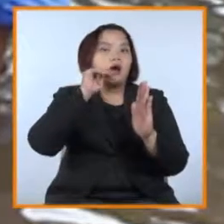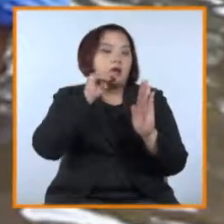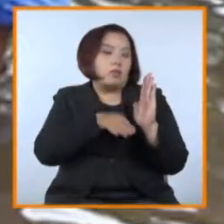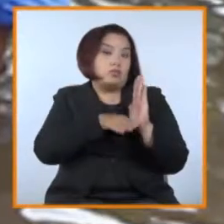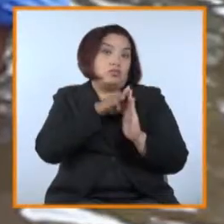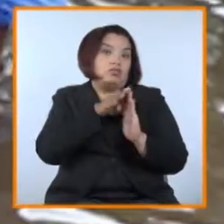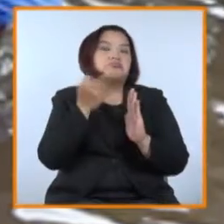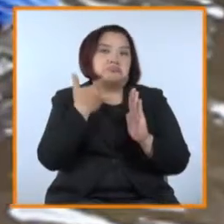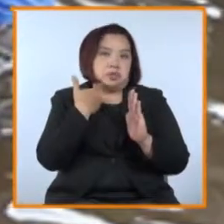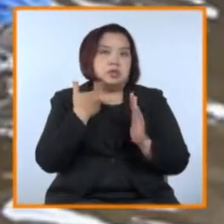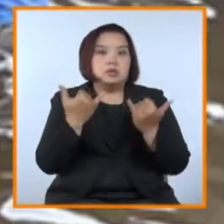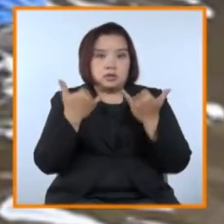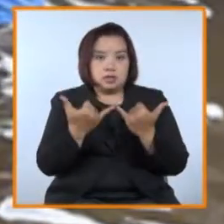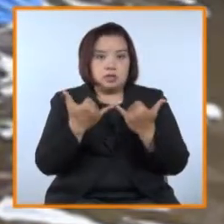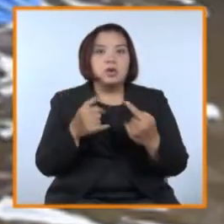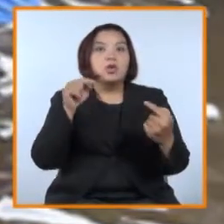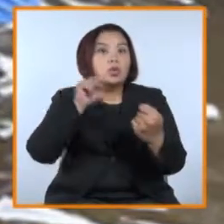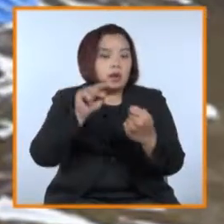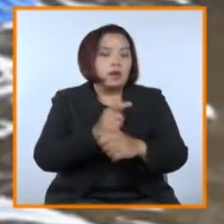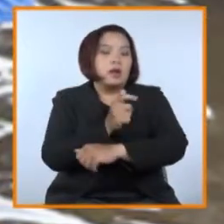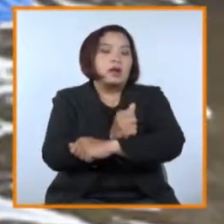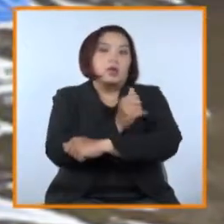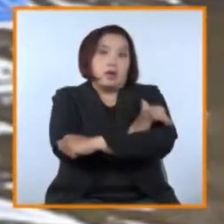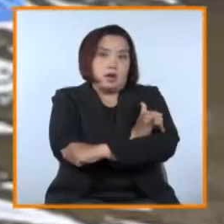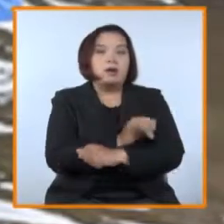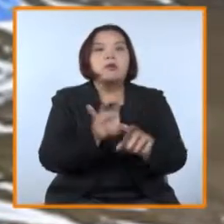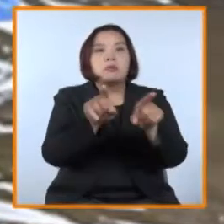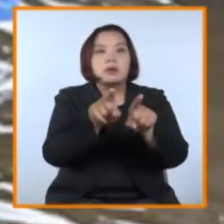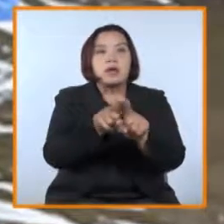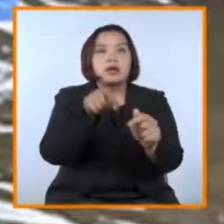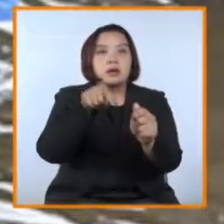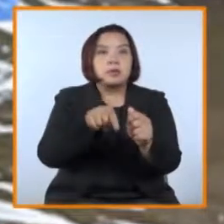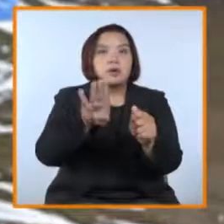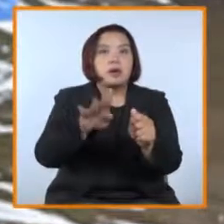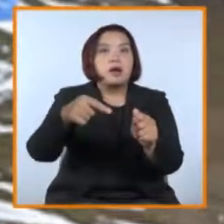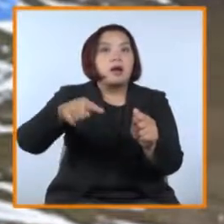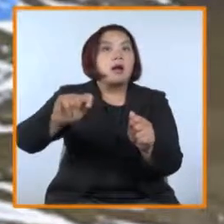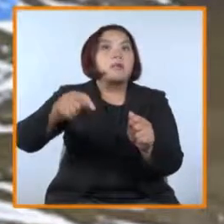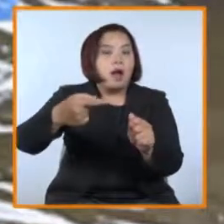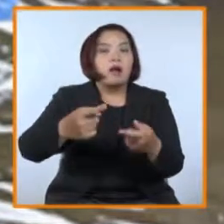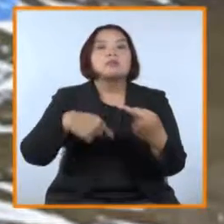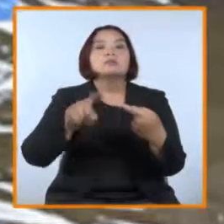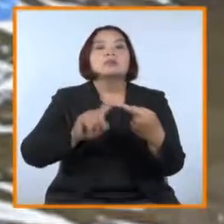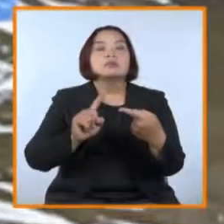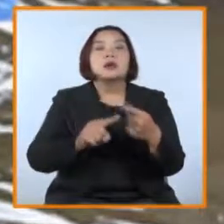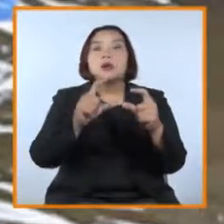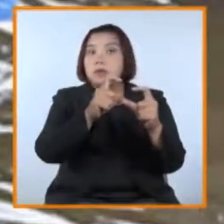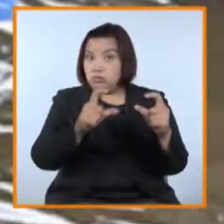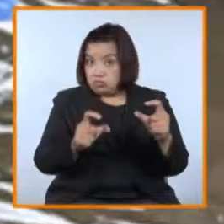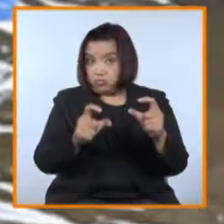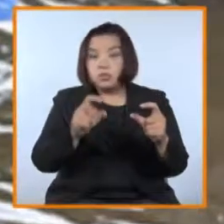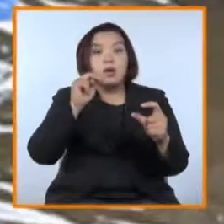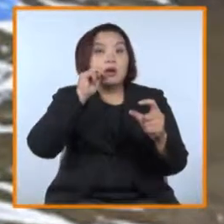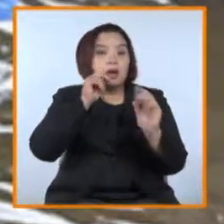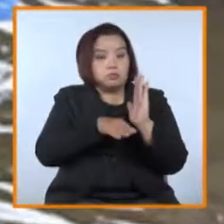หวัดพระนครศรีอยุธยาที่บางบานตอนนี้ก็ถือว่าหนักเหมือนกันค่ะขณะเดียวกันที่อำเภอหนองไผ่เพชรบูรณ์น้ำป่าท่วมถนนสู